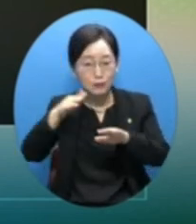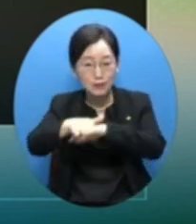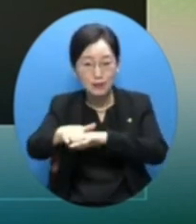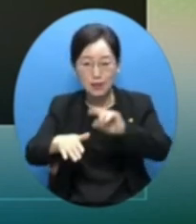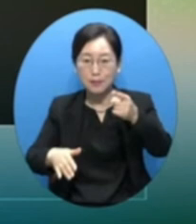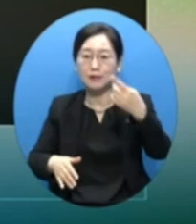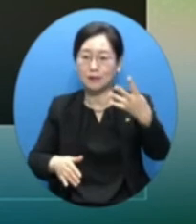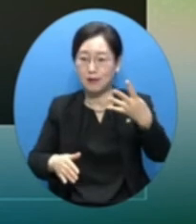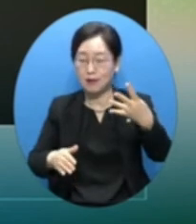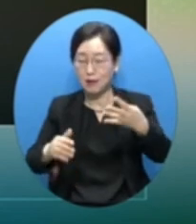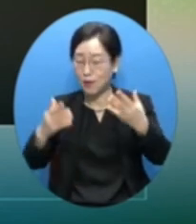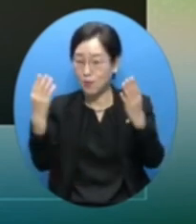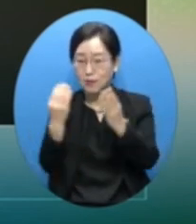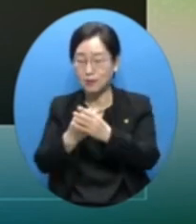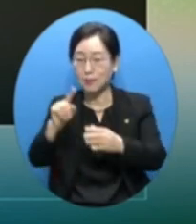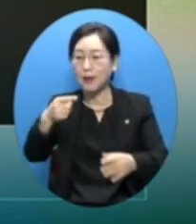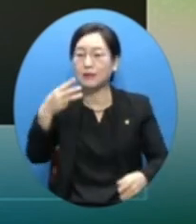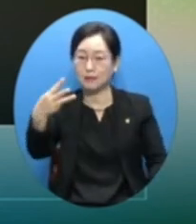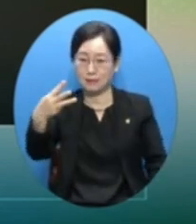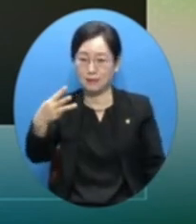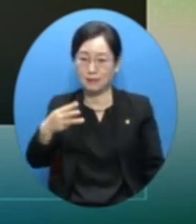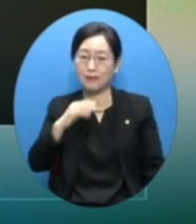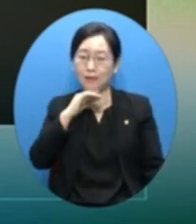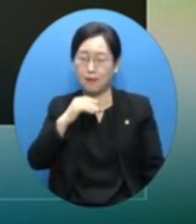103세가 되셨는데도 아직도 건강하세요.